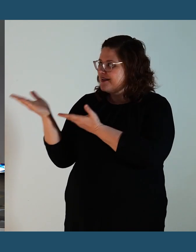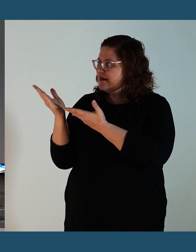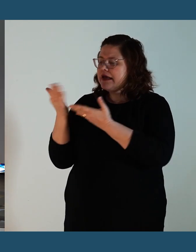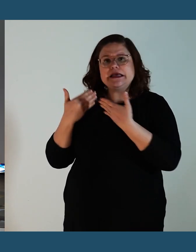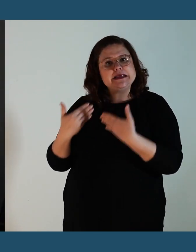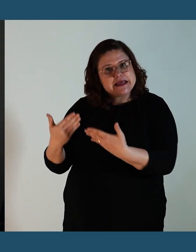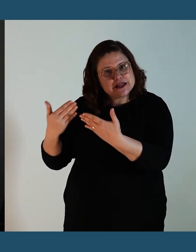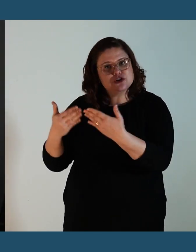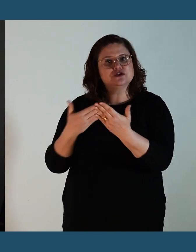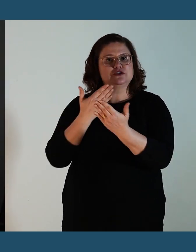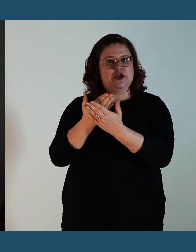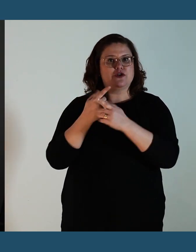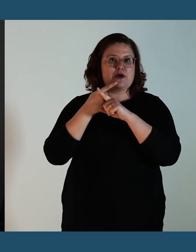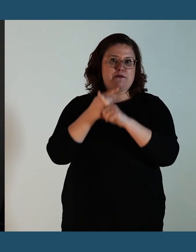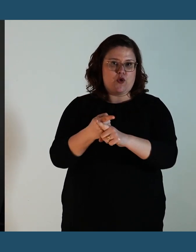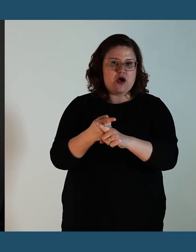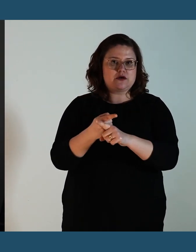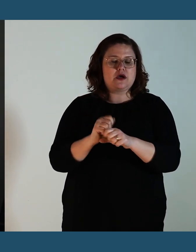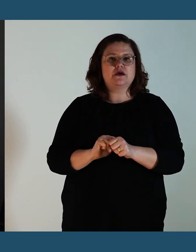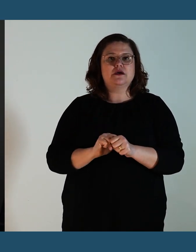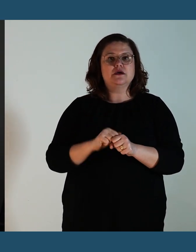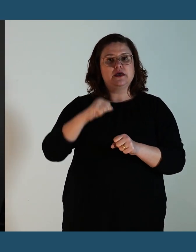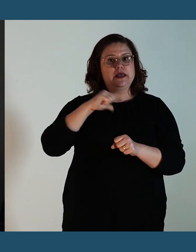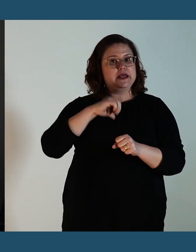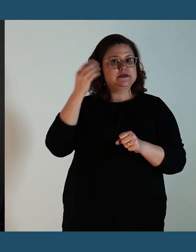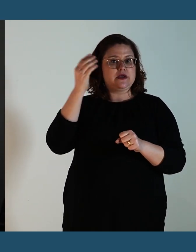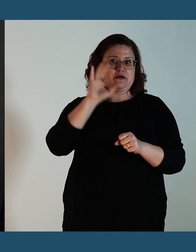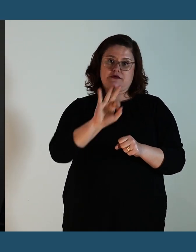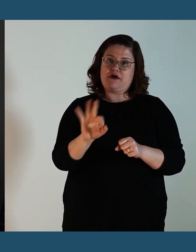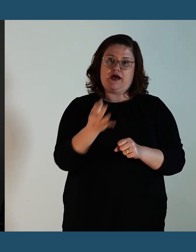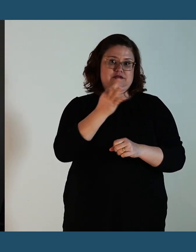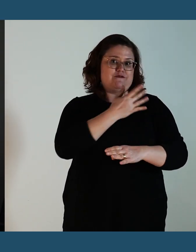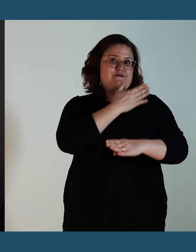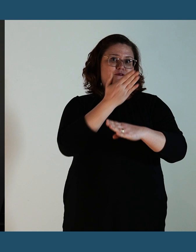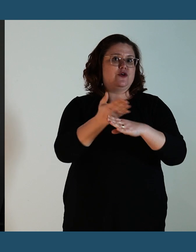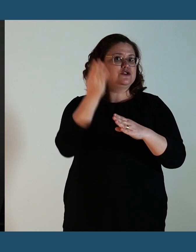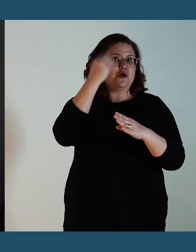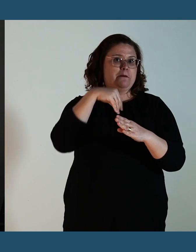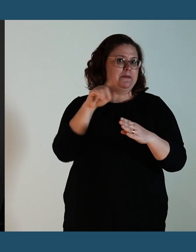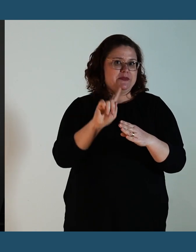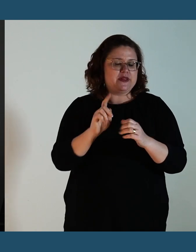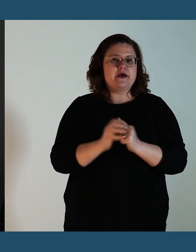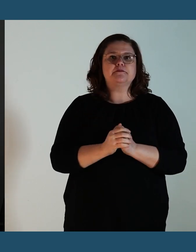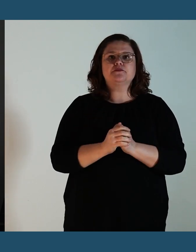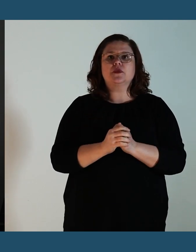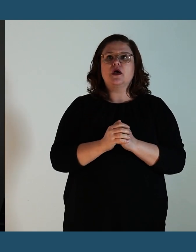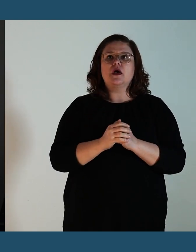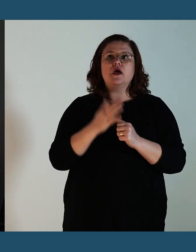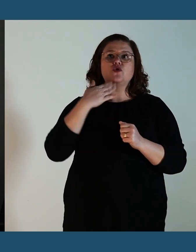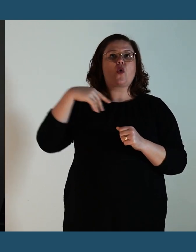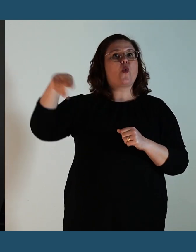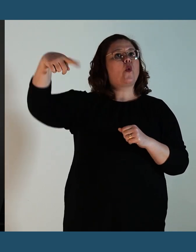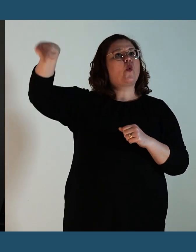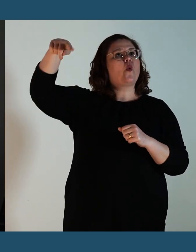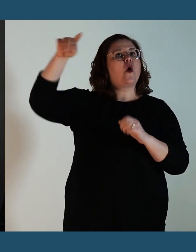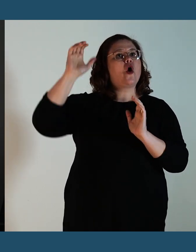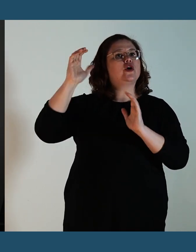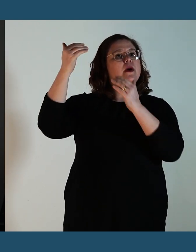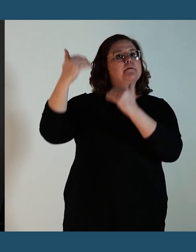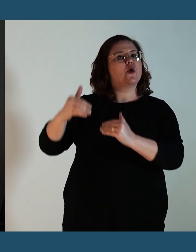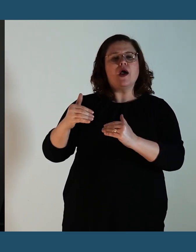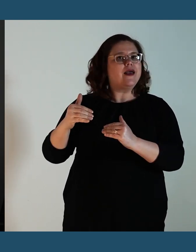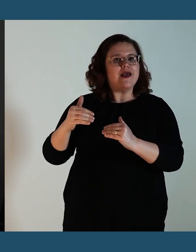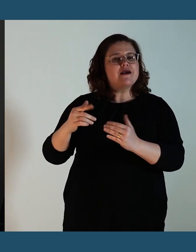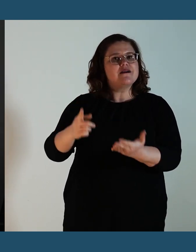että olette ehdokkaina, koska jos jotain itsekin oppi niiden 8 vuoden aikana on se, että ei ole jotakin tuolla, joka nämä asiat hoitaa, vaan